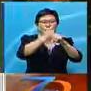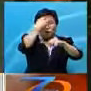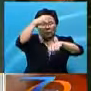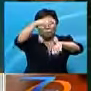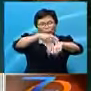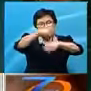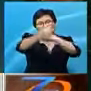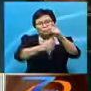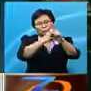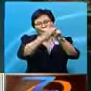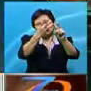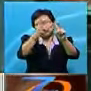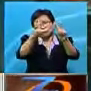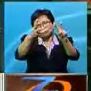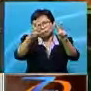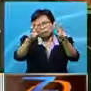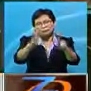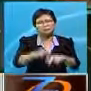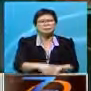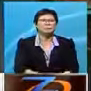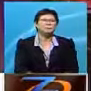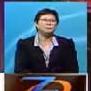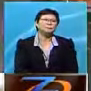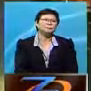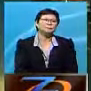musim 2016.